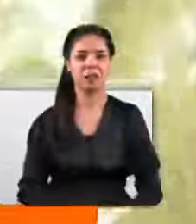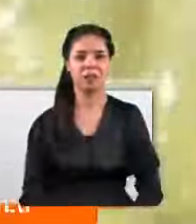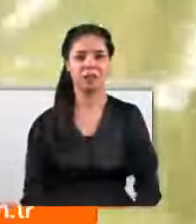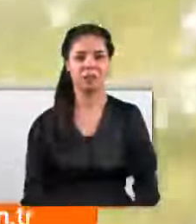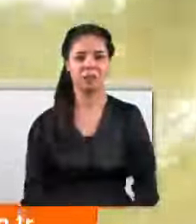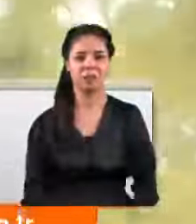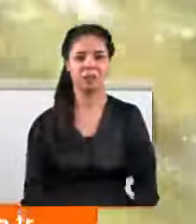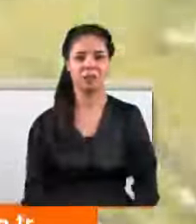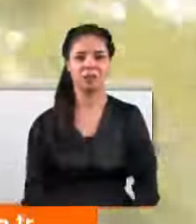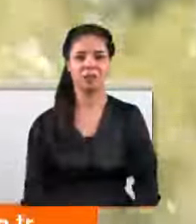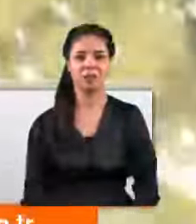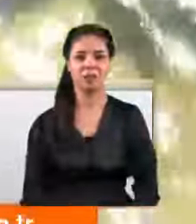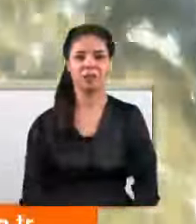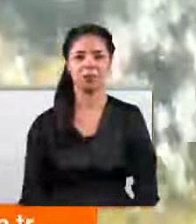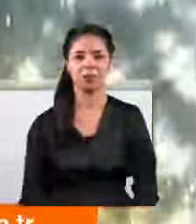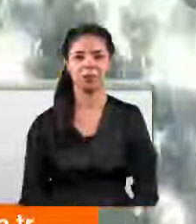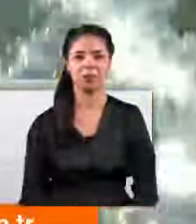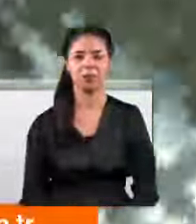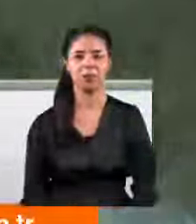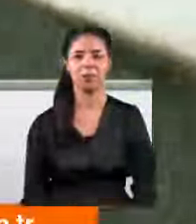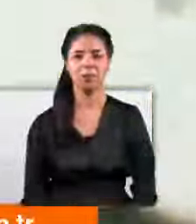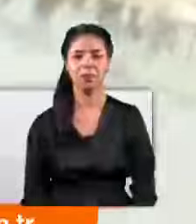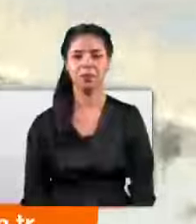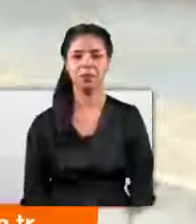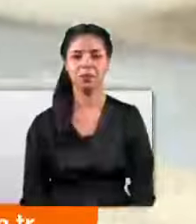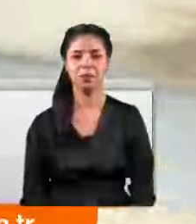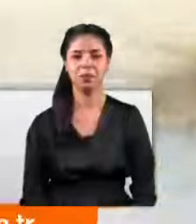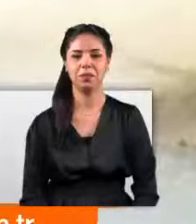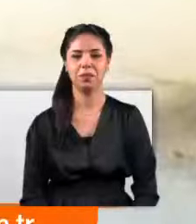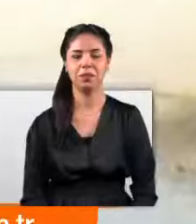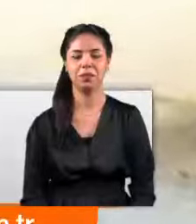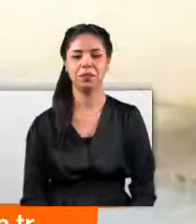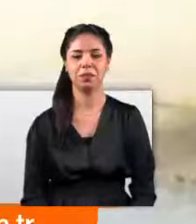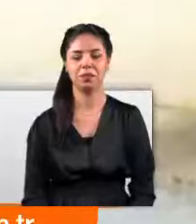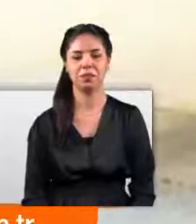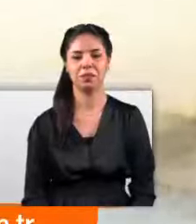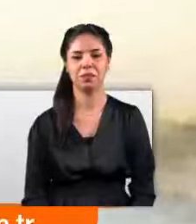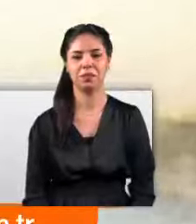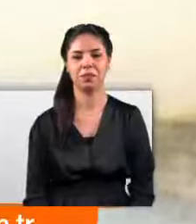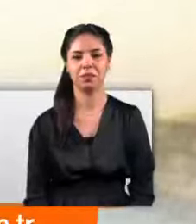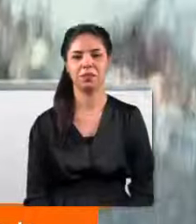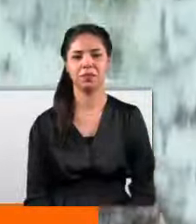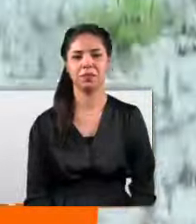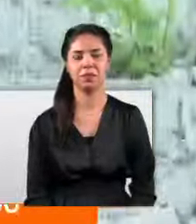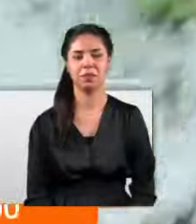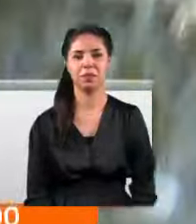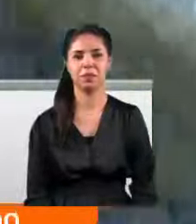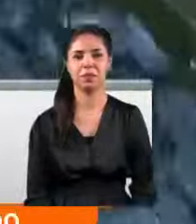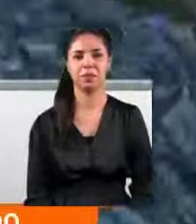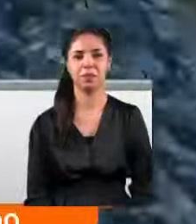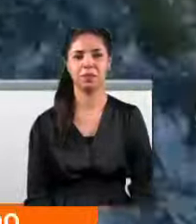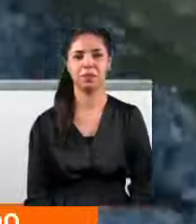Balık yumurtadan çıktıktan sonra yaklaşık 8 ile 12 ay arasında porsiyon boya geliyor.